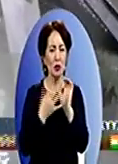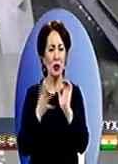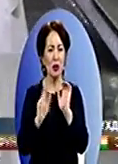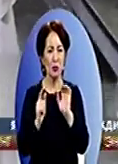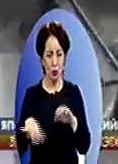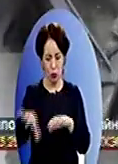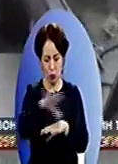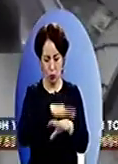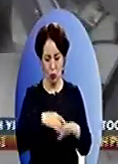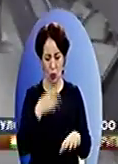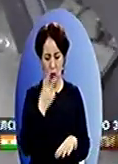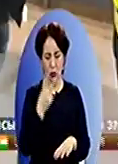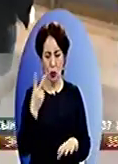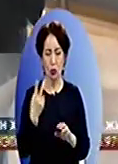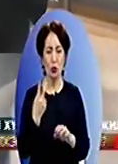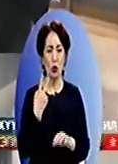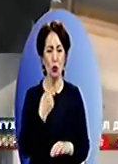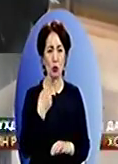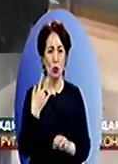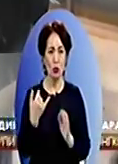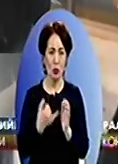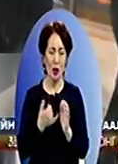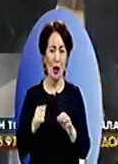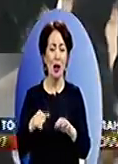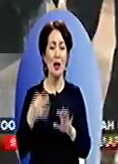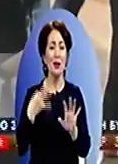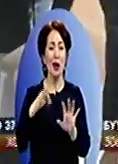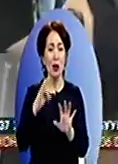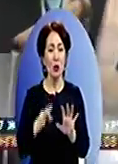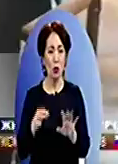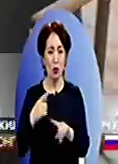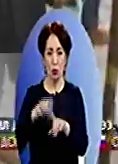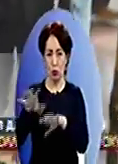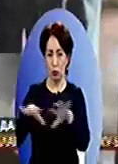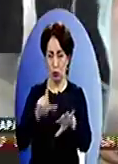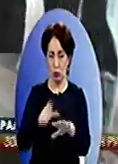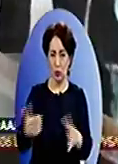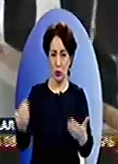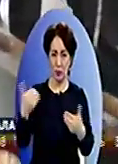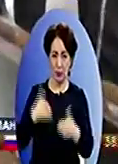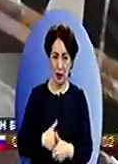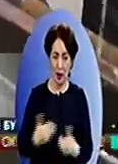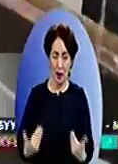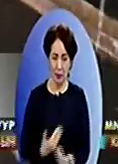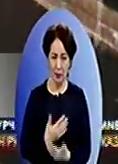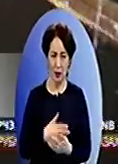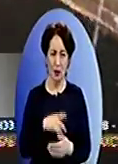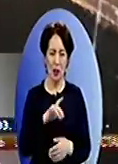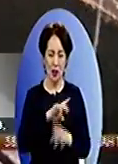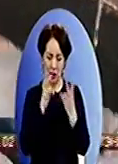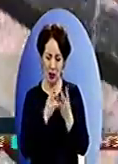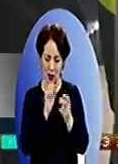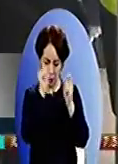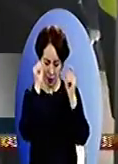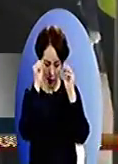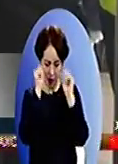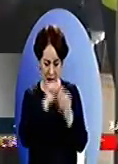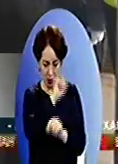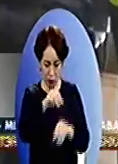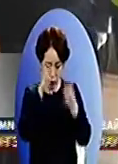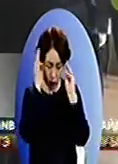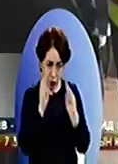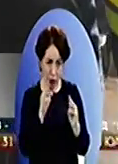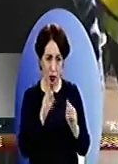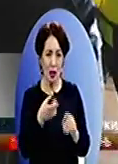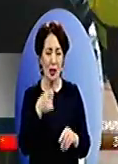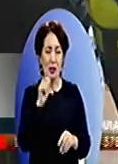га. Ажилчдын 80% нь орон нутгийн иргэд ажилладаг. Тэдний нийгмийн асуудлыг шийдэх, цалин хөлс нэмэгдүүлэх чиглэлд салбарын сайд зөвлөсөн одоо Монгол